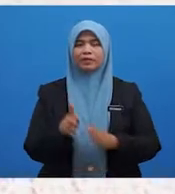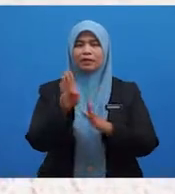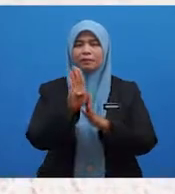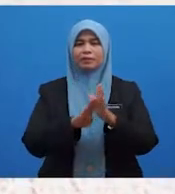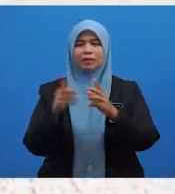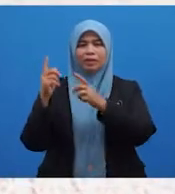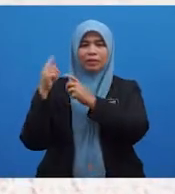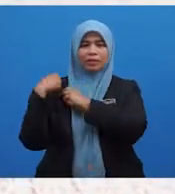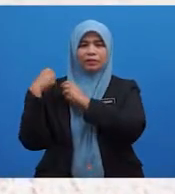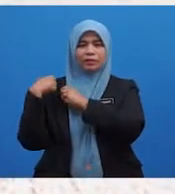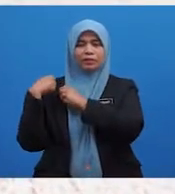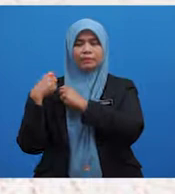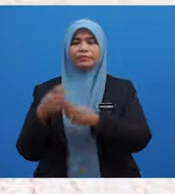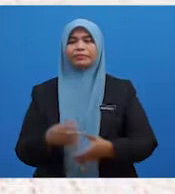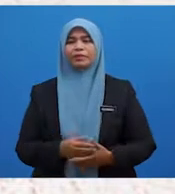bertanggungjawab,